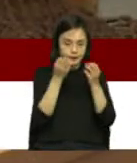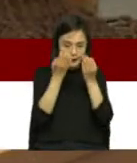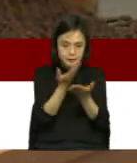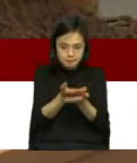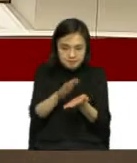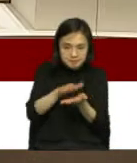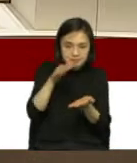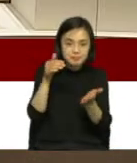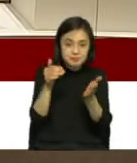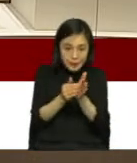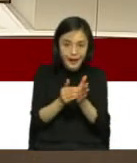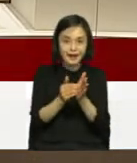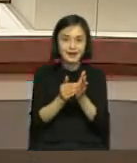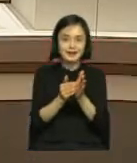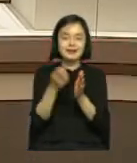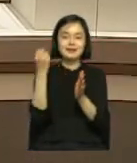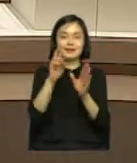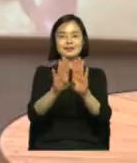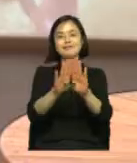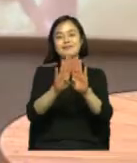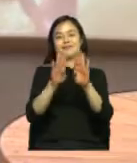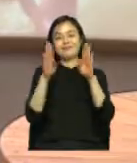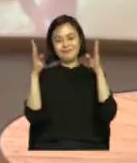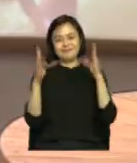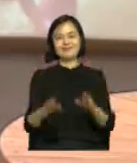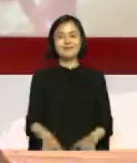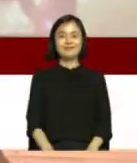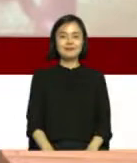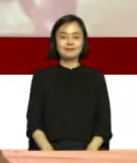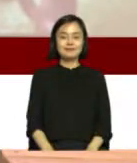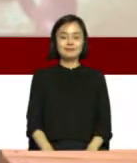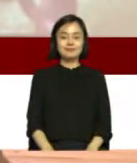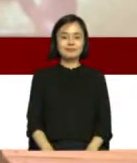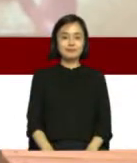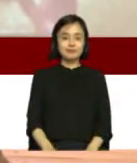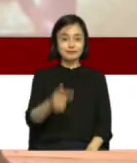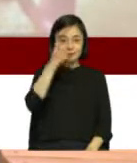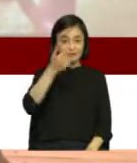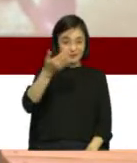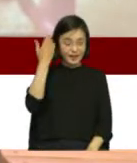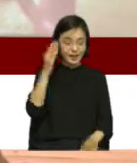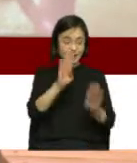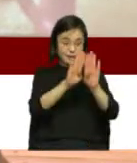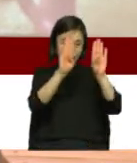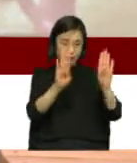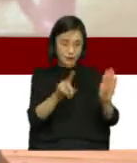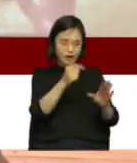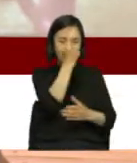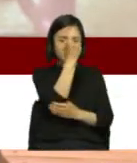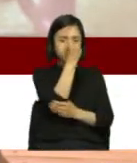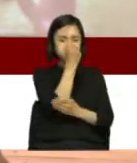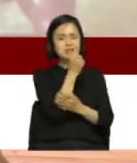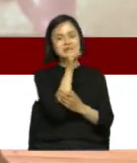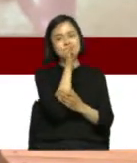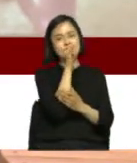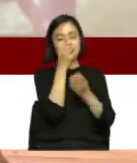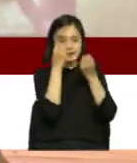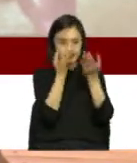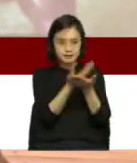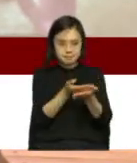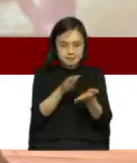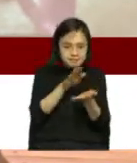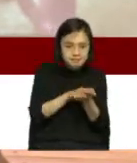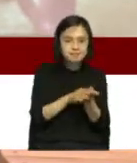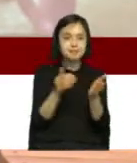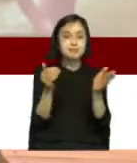박물관으로 즐기 정했습니다 투 종회 저편 세관에서 노후된 센서를 개선을 하였고 ar